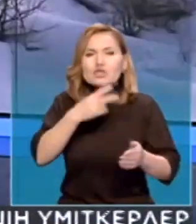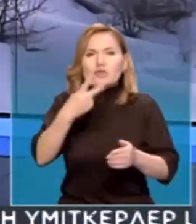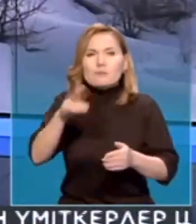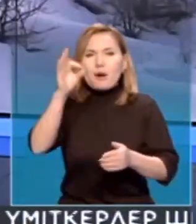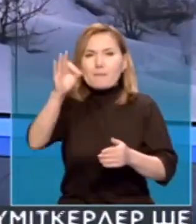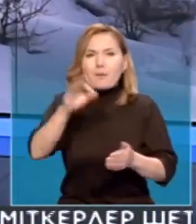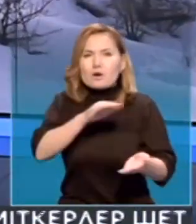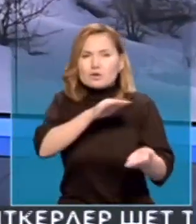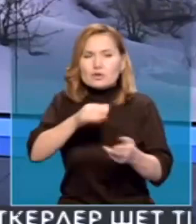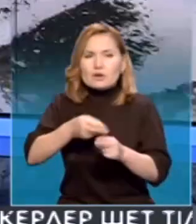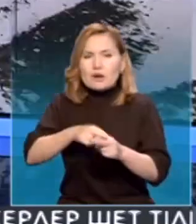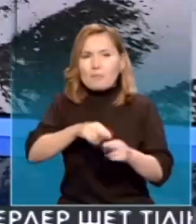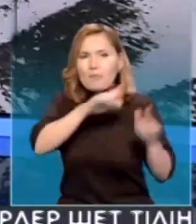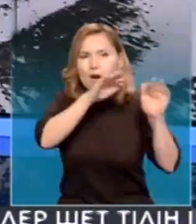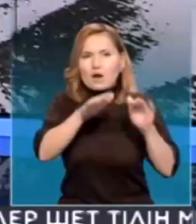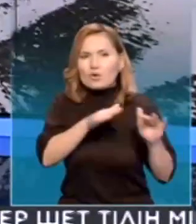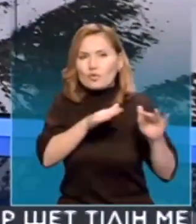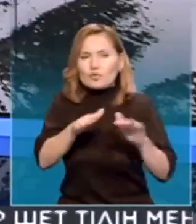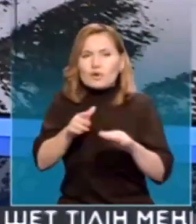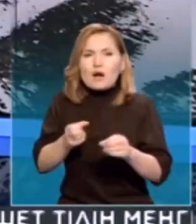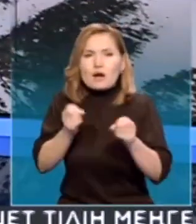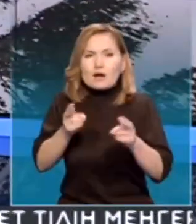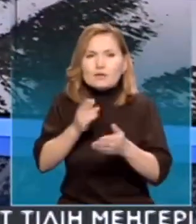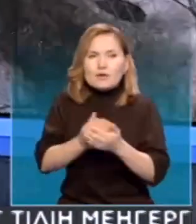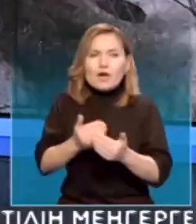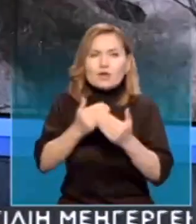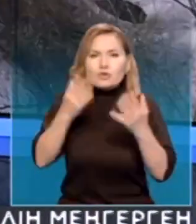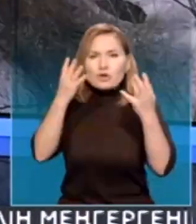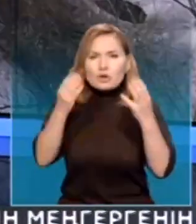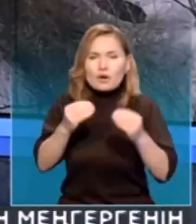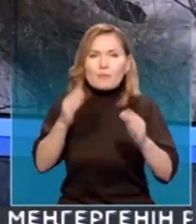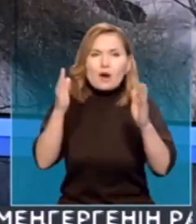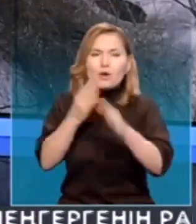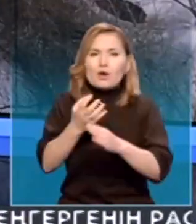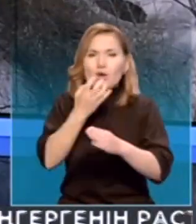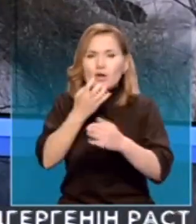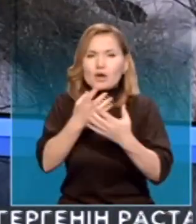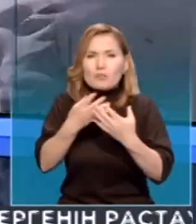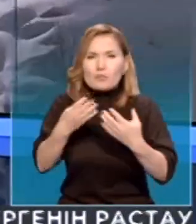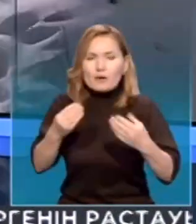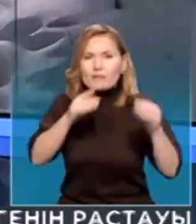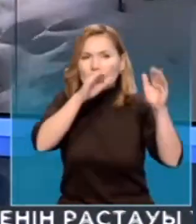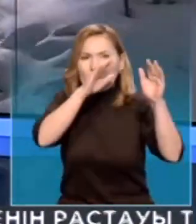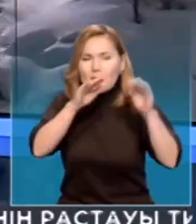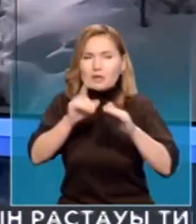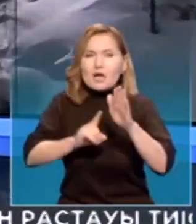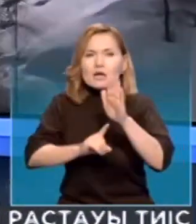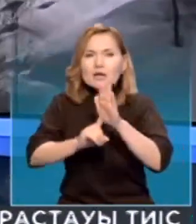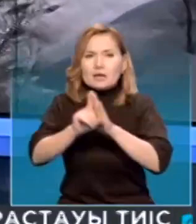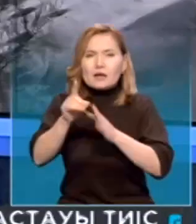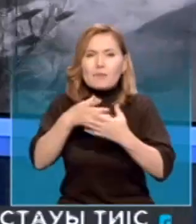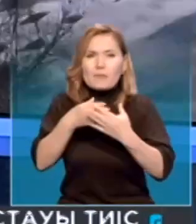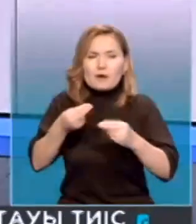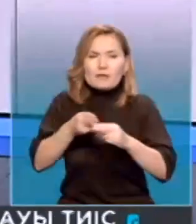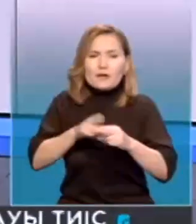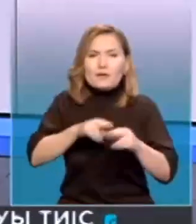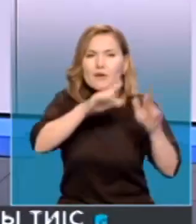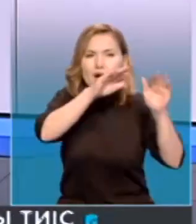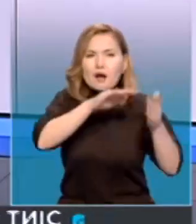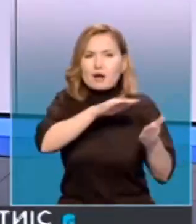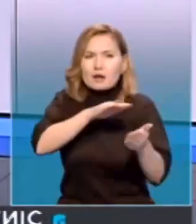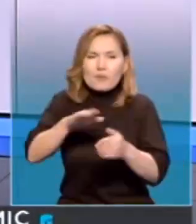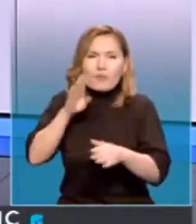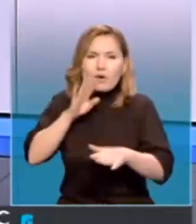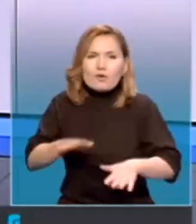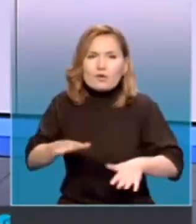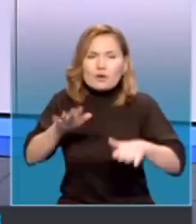жағдай қар көшкініне алып келуі мүмкін. Соңғы күндері ауа райы да күрт жылынып, ағылпа ерте ере бастаған соң қар қалың аумақтарға